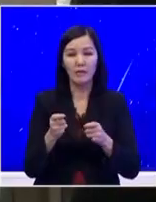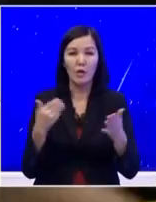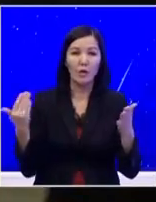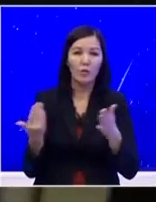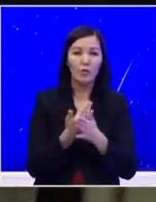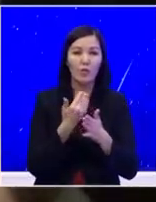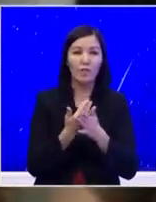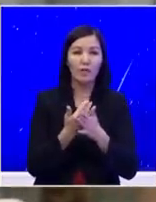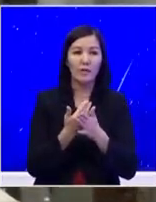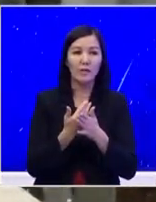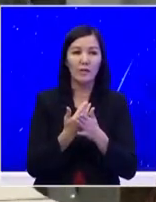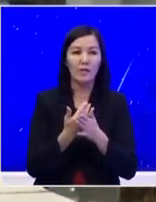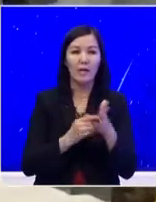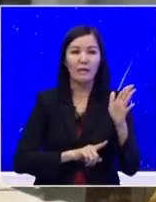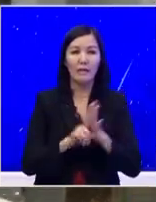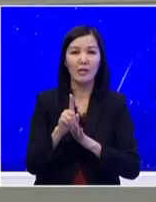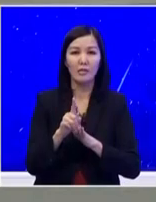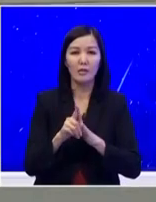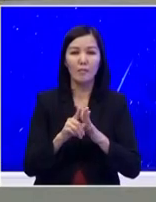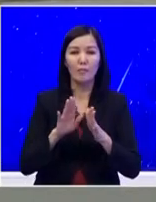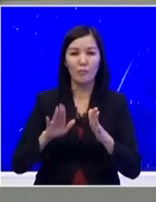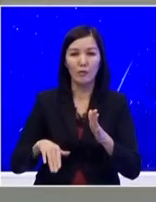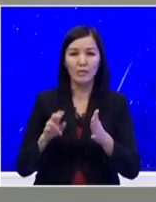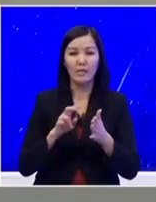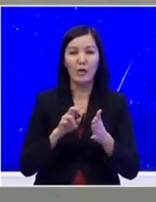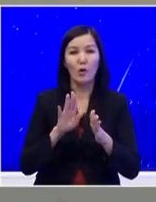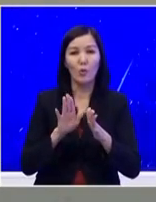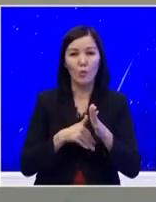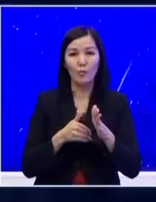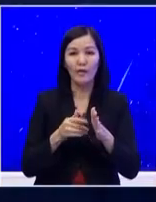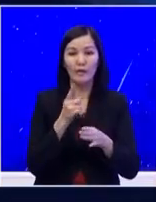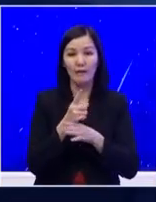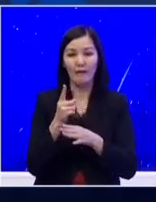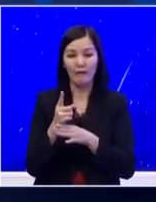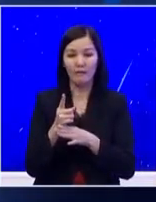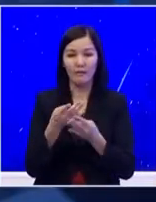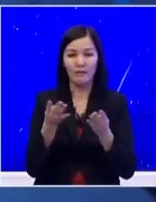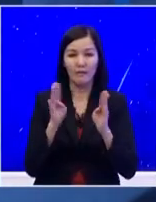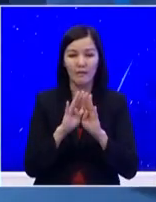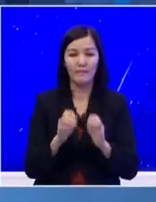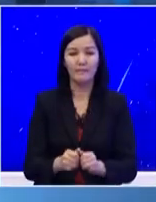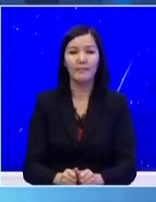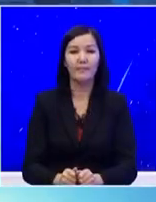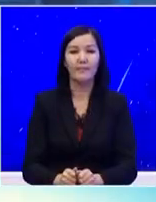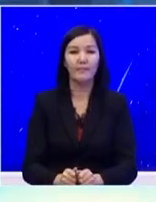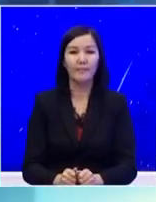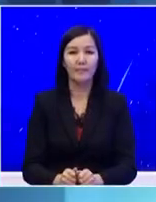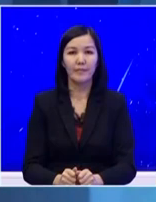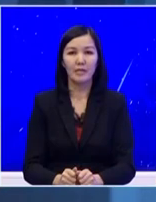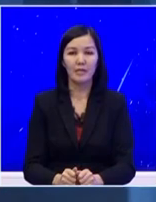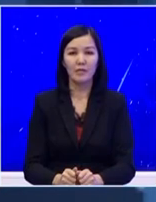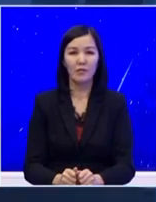новой линии. К ней приступят уже после снятия карантинных мер в стране. Гульназ Мустафа, Нуржан Муканов, телеканал